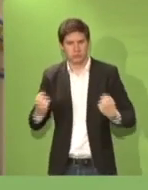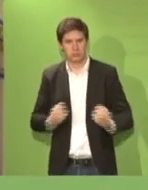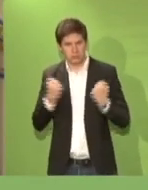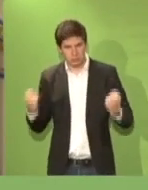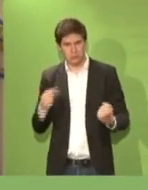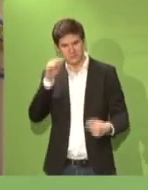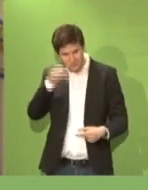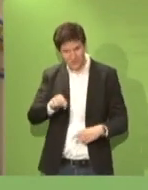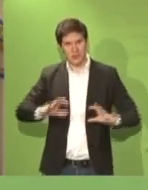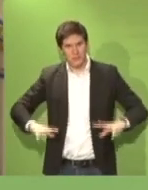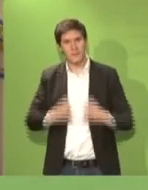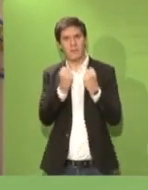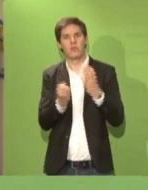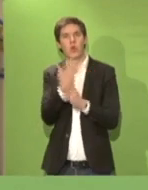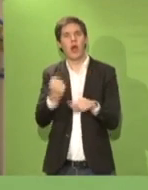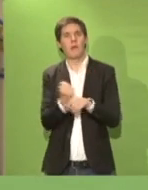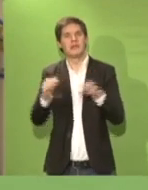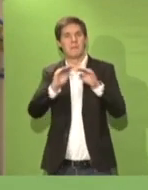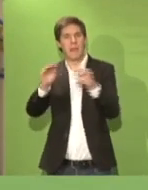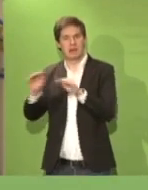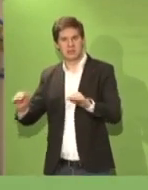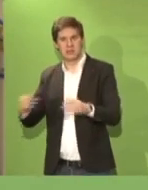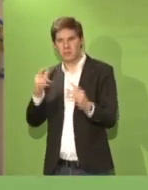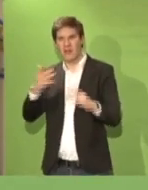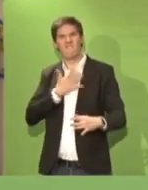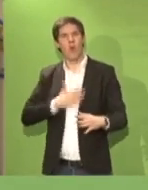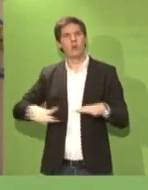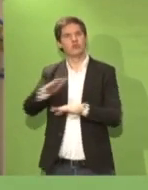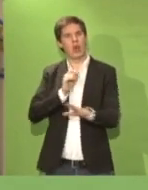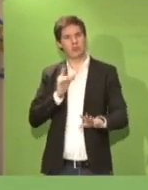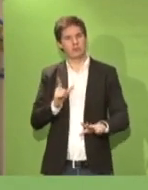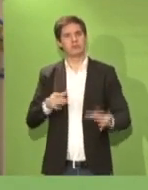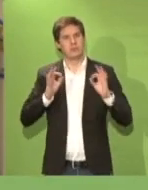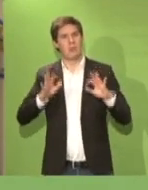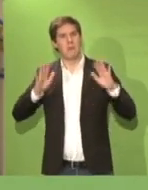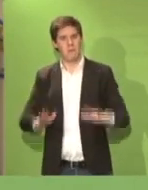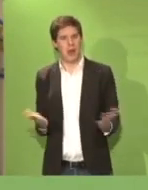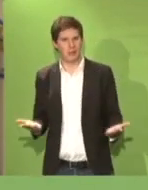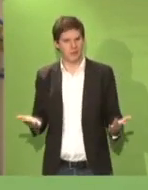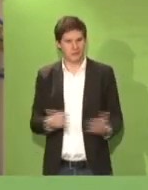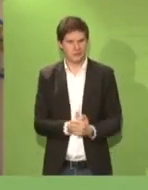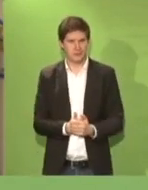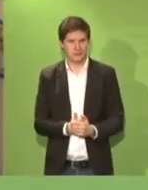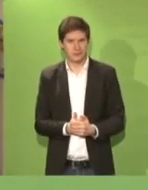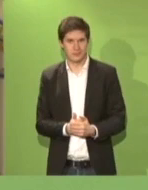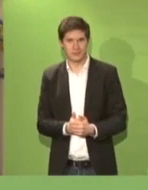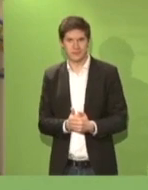letztendlich Arbeitsplätze schaffen können und diesen Wohlstand hier auch weiterhin ermöglichen können.